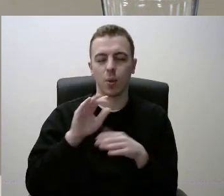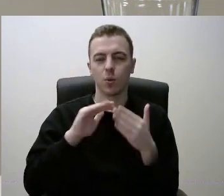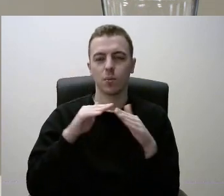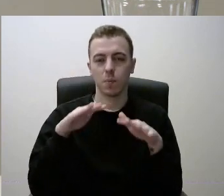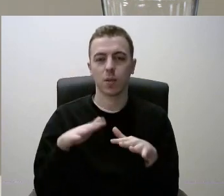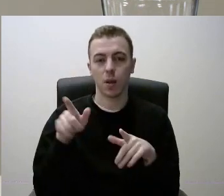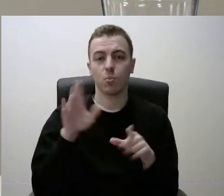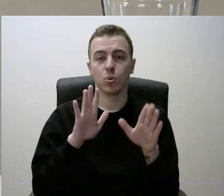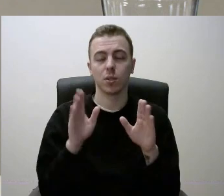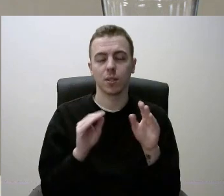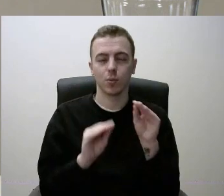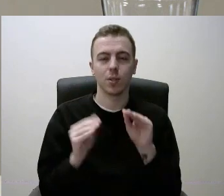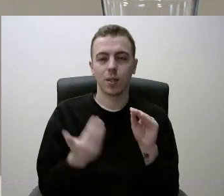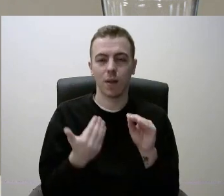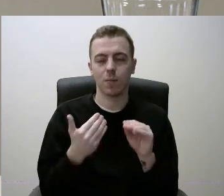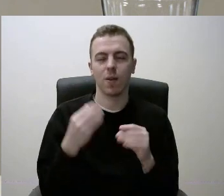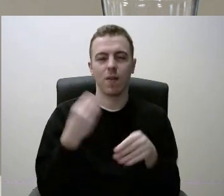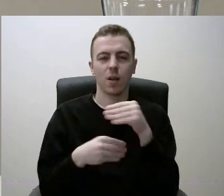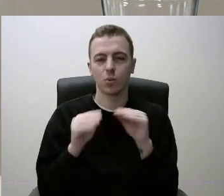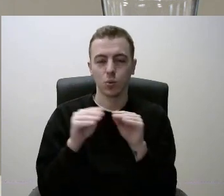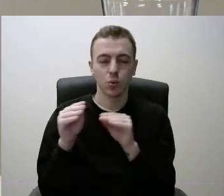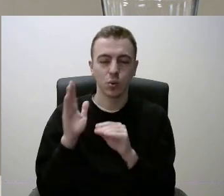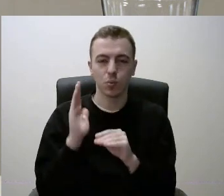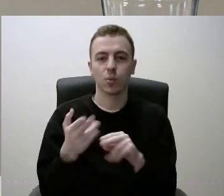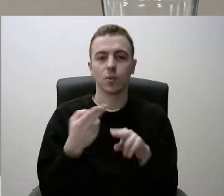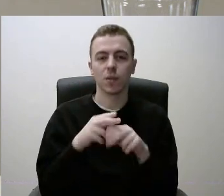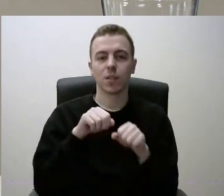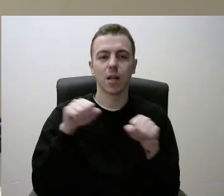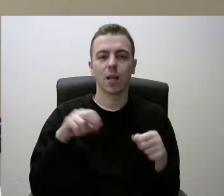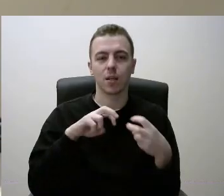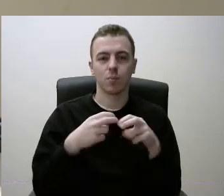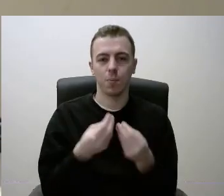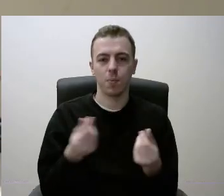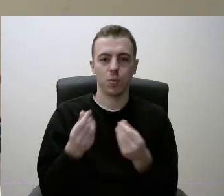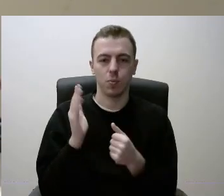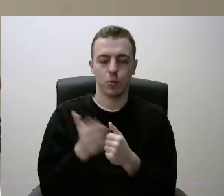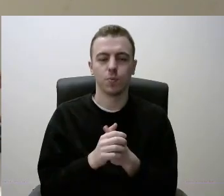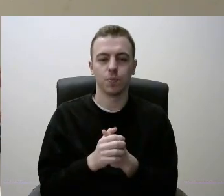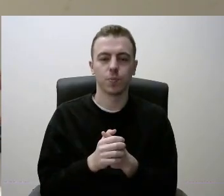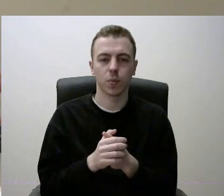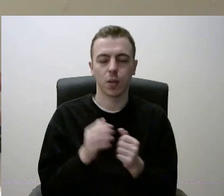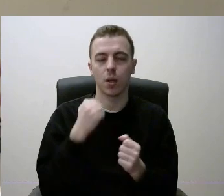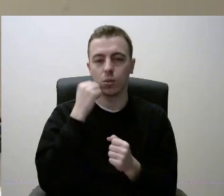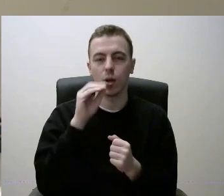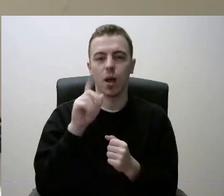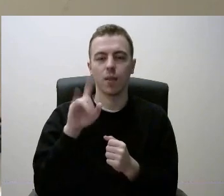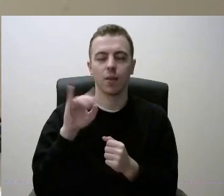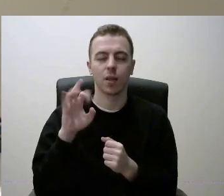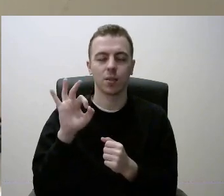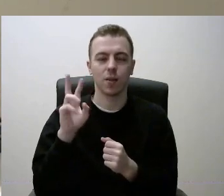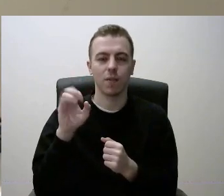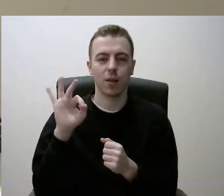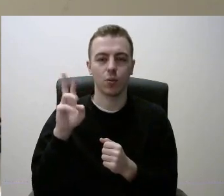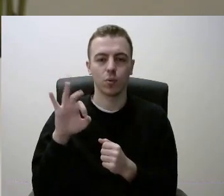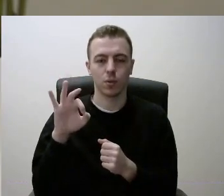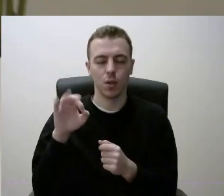kurs verslus, jie spręs visas strateginės problemas, kurios čia buvo paminėtos anksčiau. Ačiū, yra Arvydas Vaitkus, politinis komitetas, ištikimi